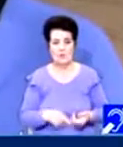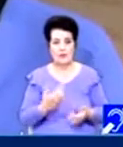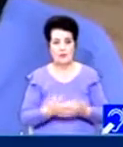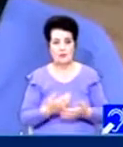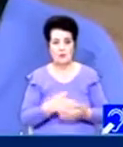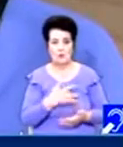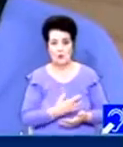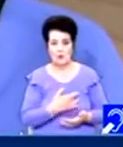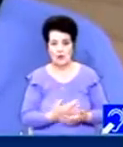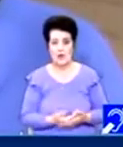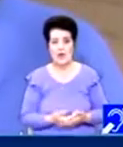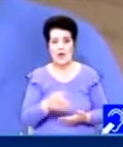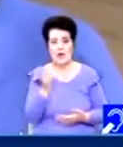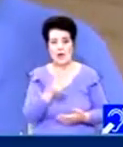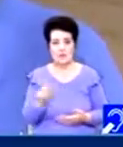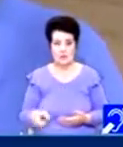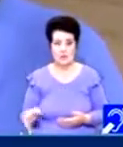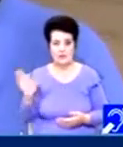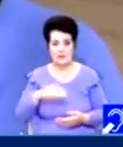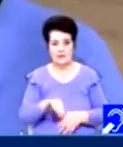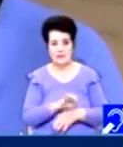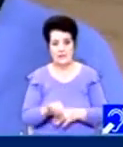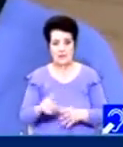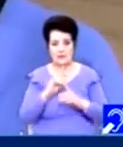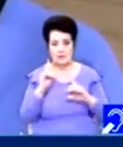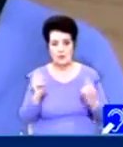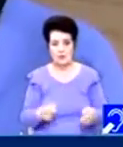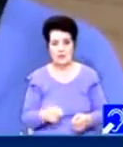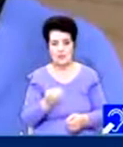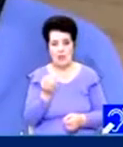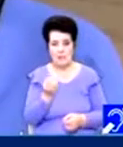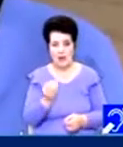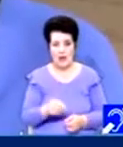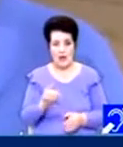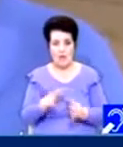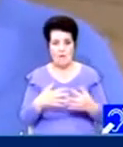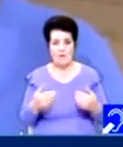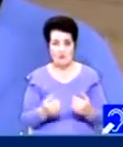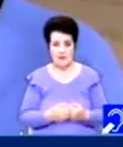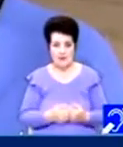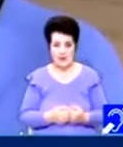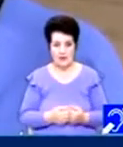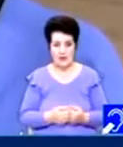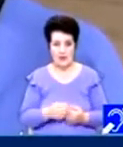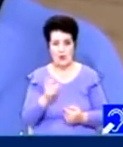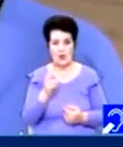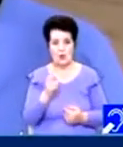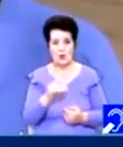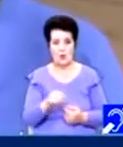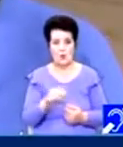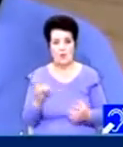presupune într-adevăr ca cetățenii de peste hotare să doneze bani pentru ca o familie cu